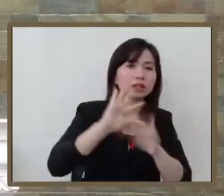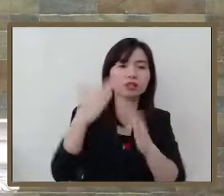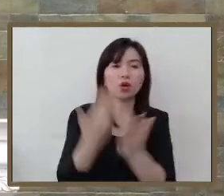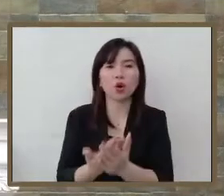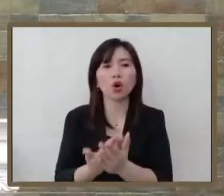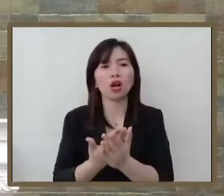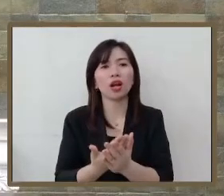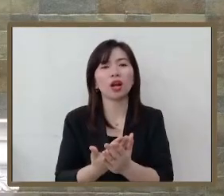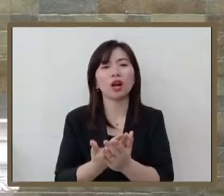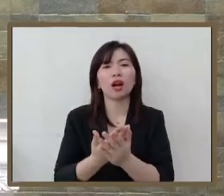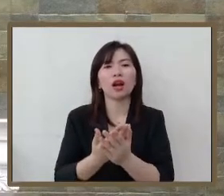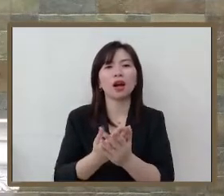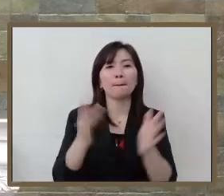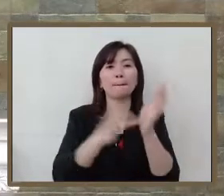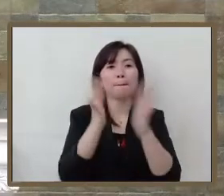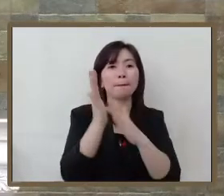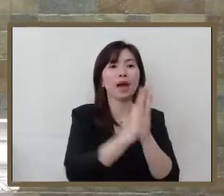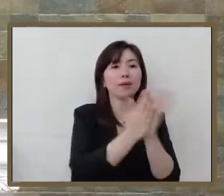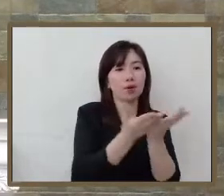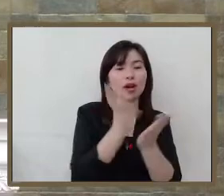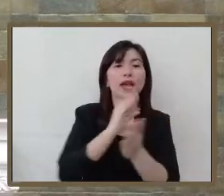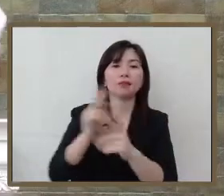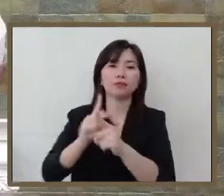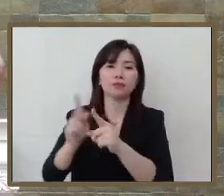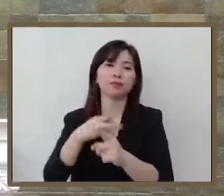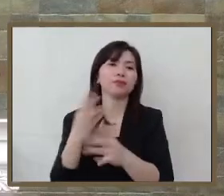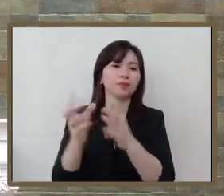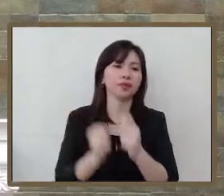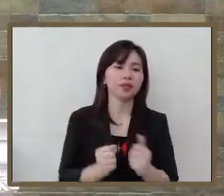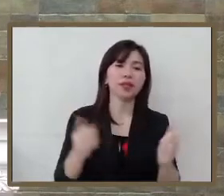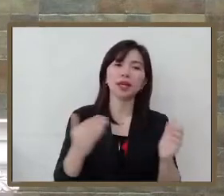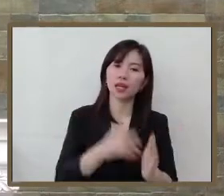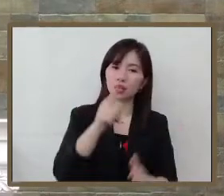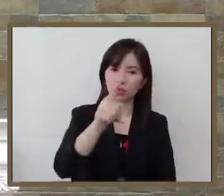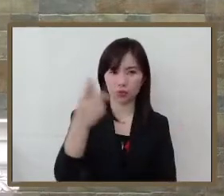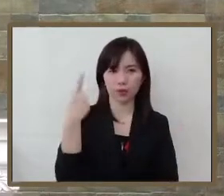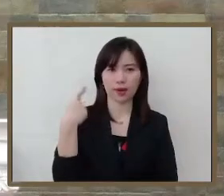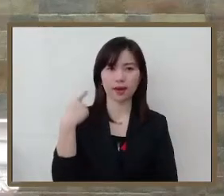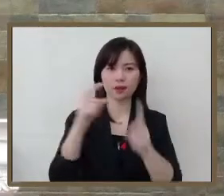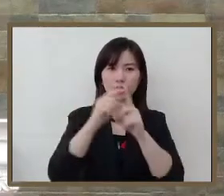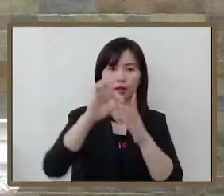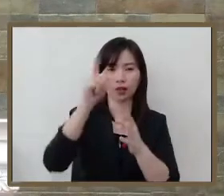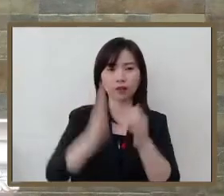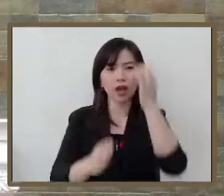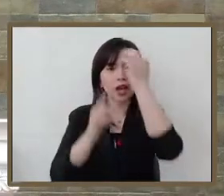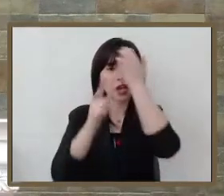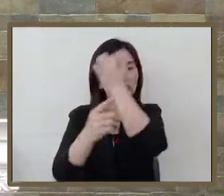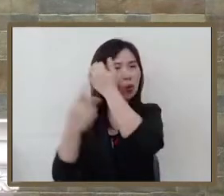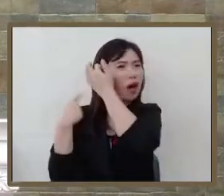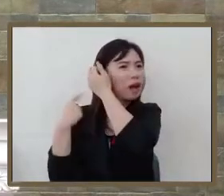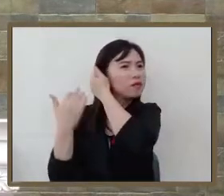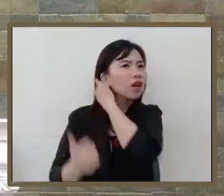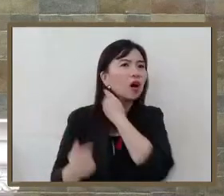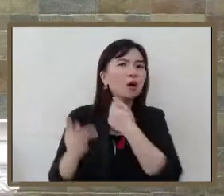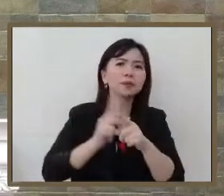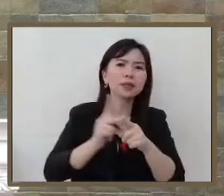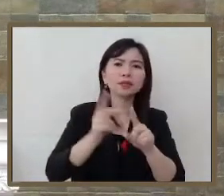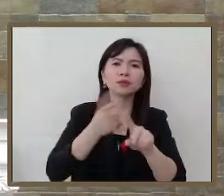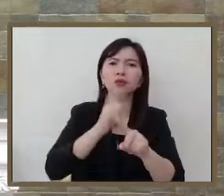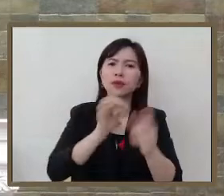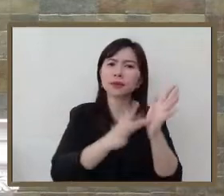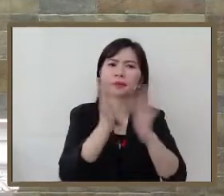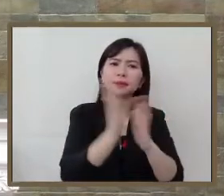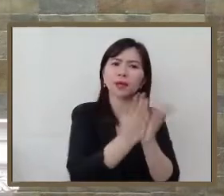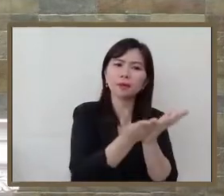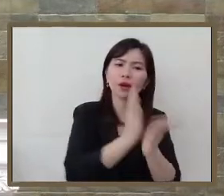Panginoon. Hawak mo na ang salita ng Diyos. Hawak mo na ang prinsipyo na nanggaling sa salita ng Diyos. All